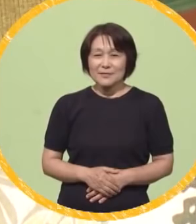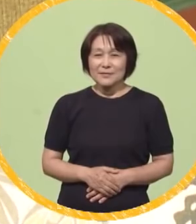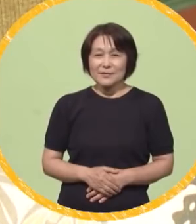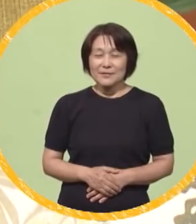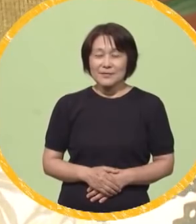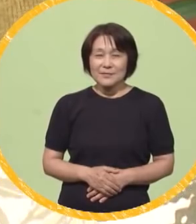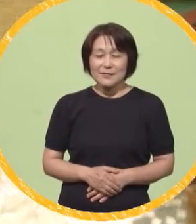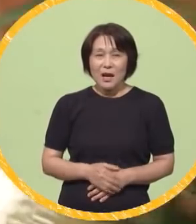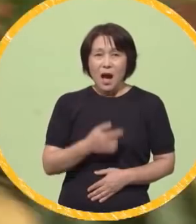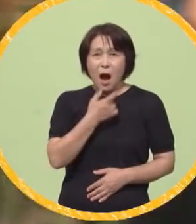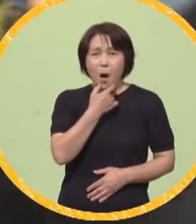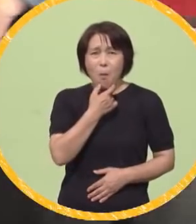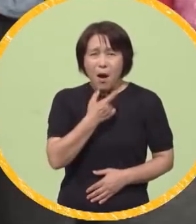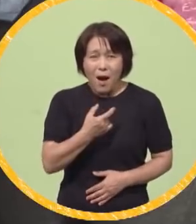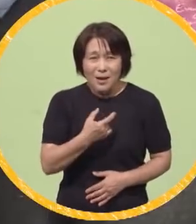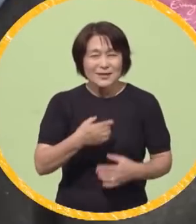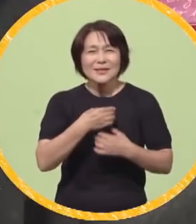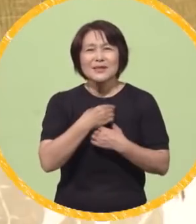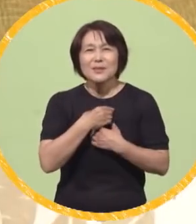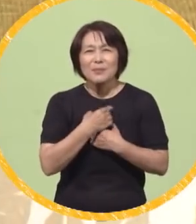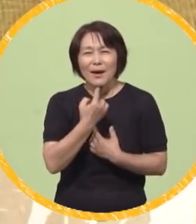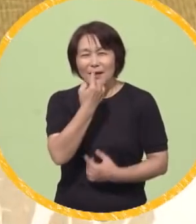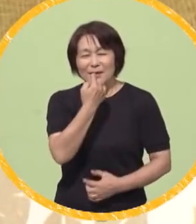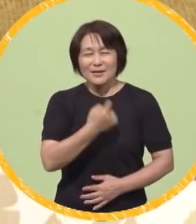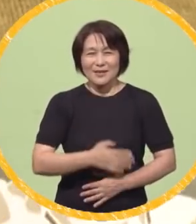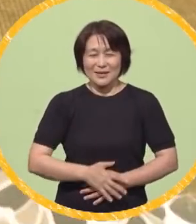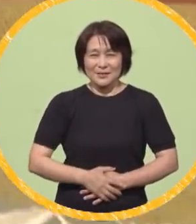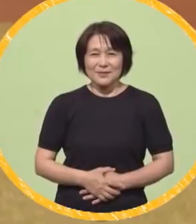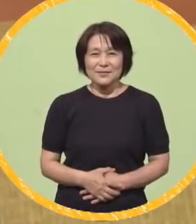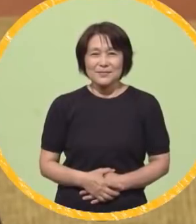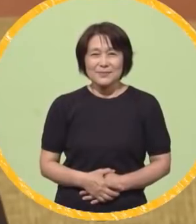これ大丈夫かな、顎外れないですかね、大丈夫ですか。あ、